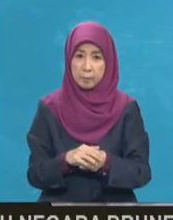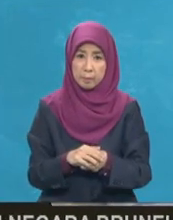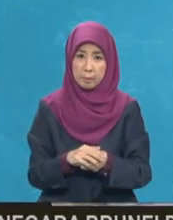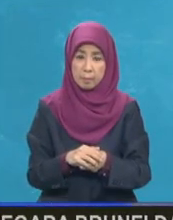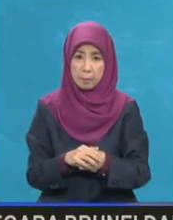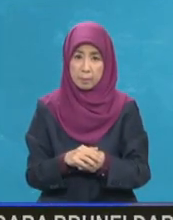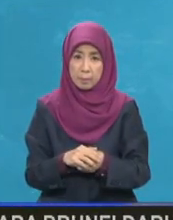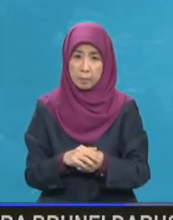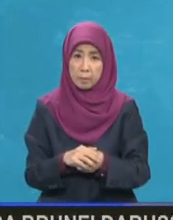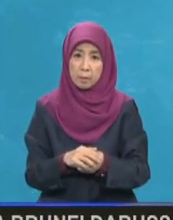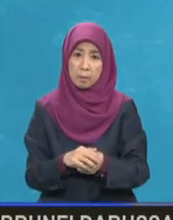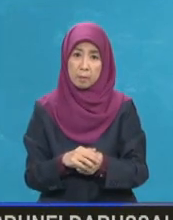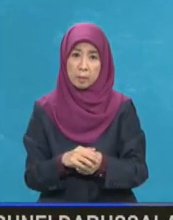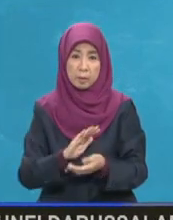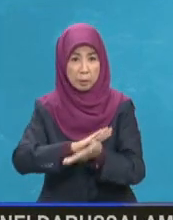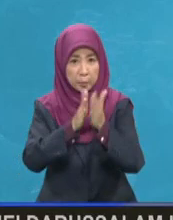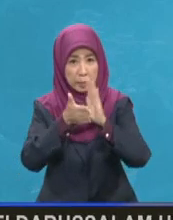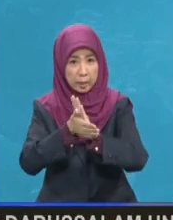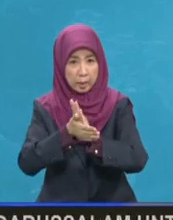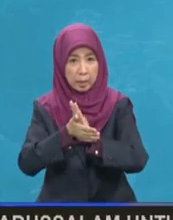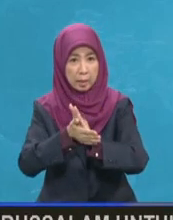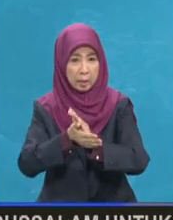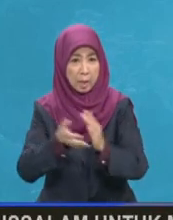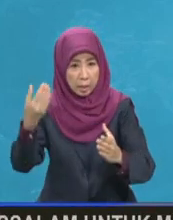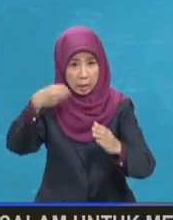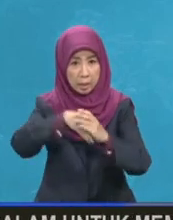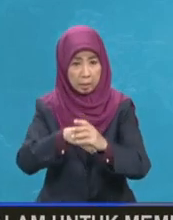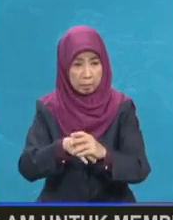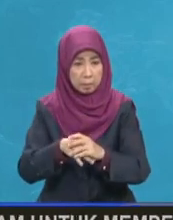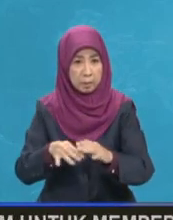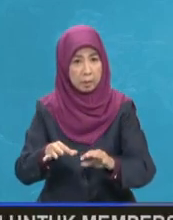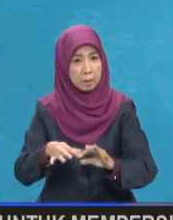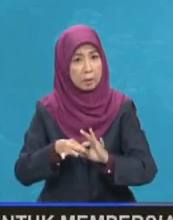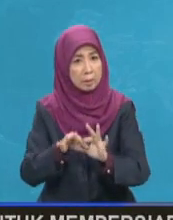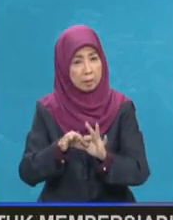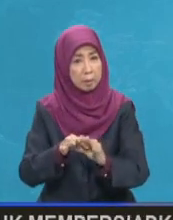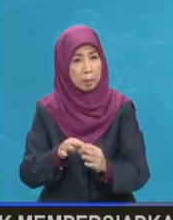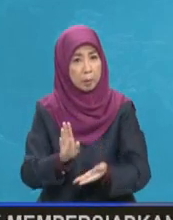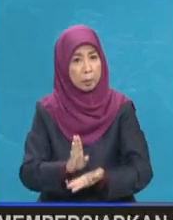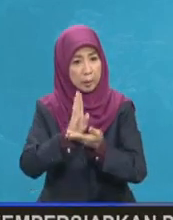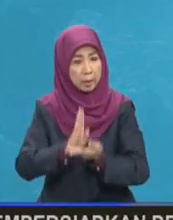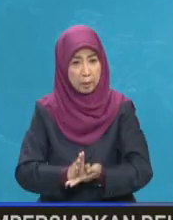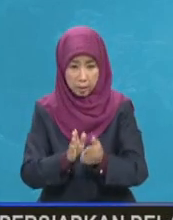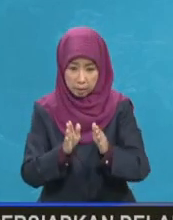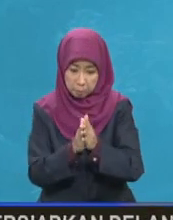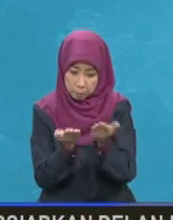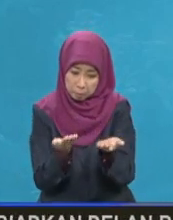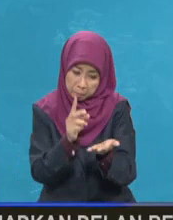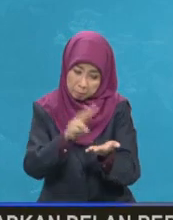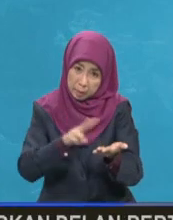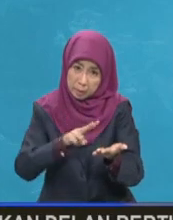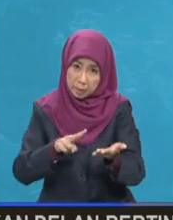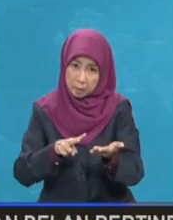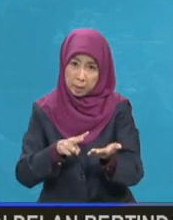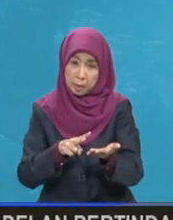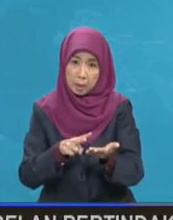Hai pengen sebagai satu langkah dalam sama-sama membudayakan dan memupuk semangat membaca dan mesra